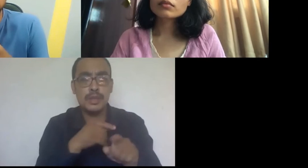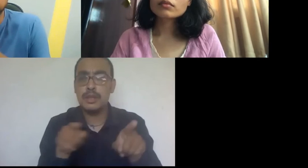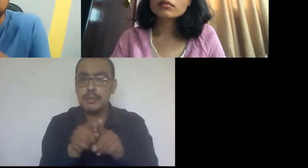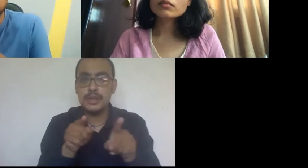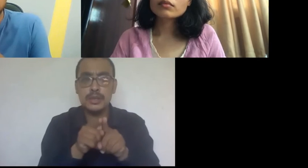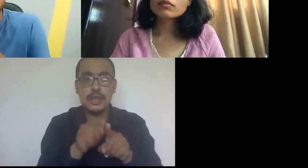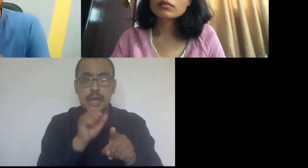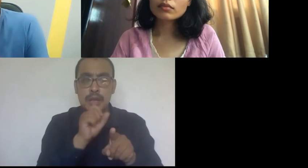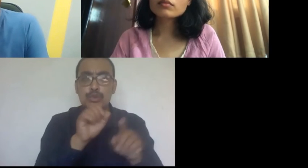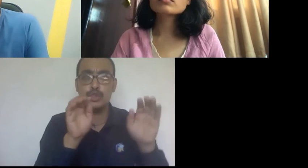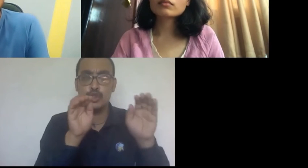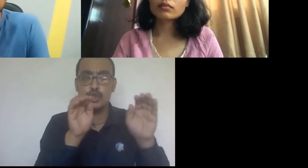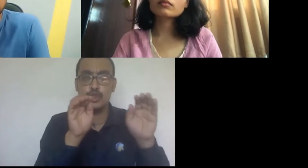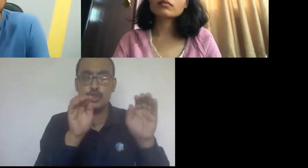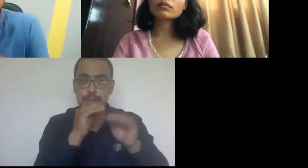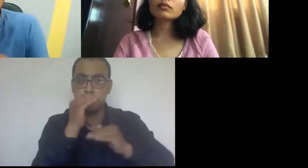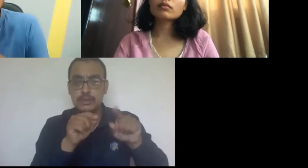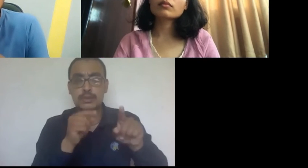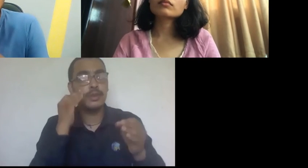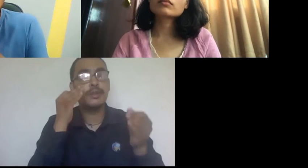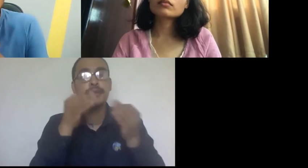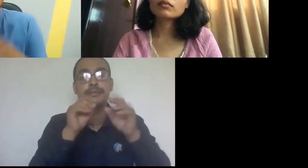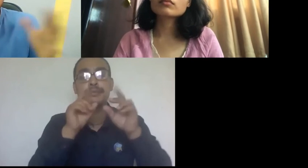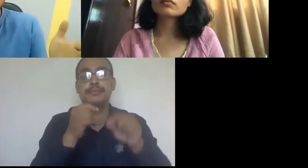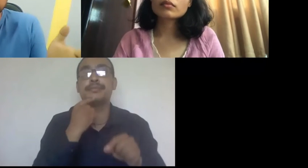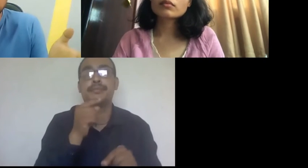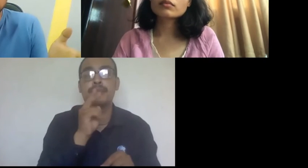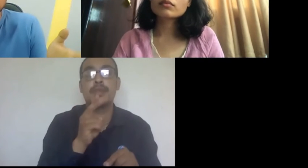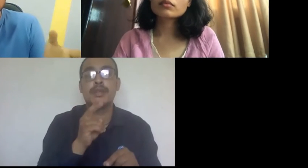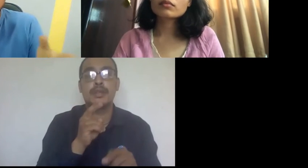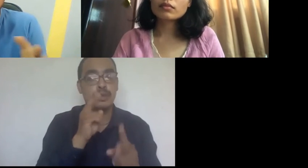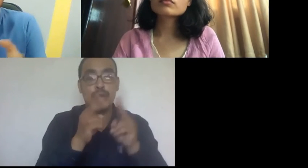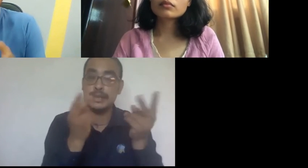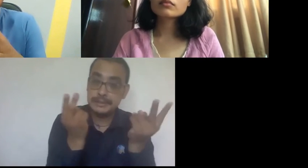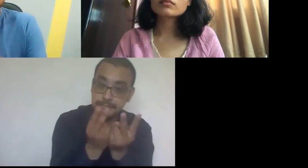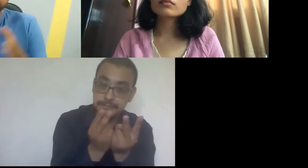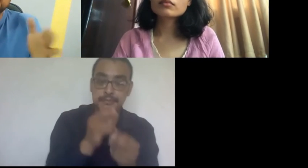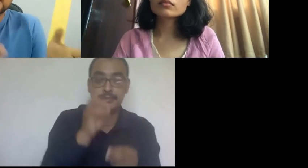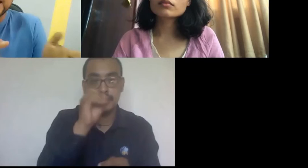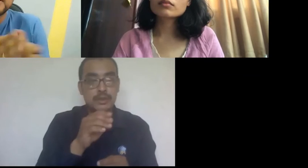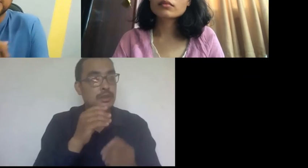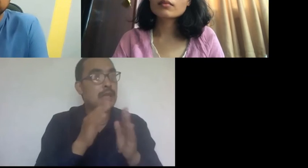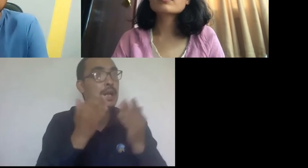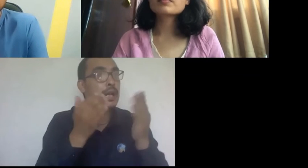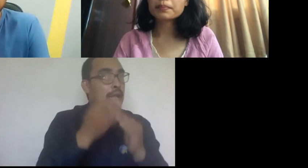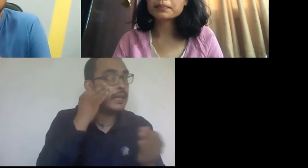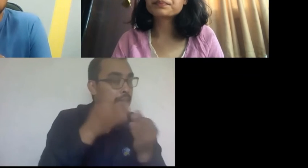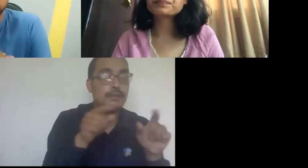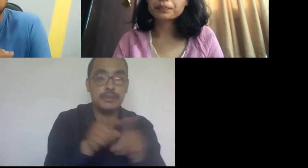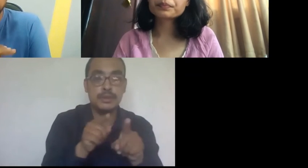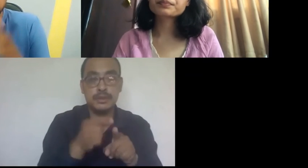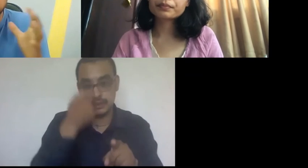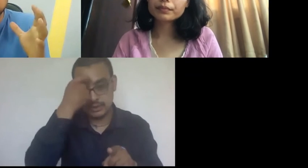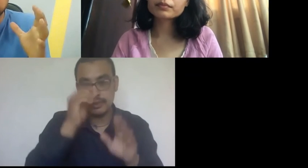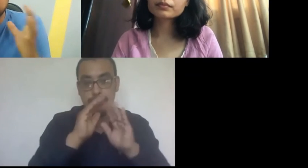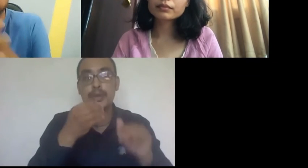बिल्डअप गर्दैछौँ है भन्ने कुरामा अलिकति ध्यान दिन पायो भने चाहिँ होइन, त्यही कुरा त एउटै हो तर त्यसलाई चाहिँ कतातिर ध्यान दिने भन्ने कुराले पनि धेरै फरक पार्छ।